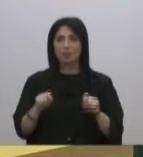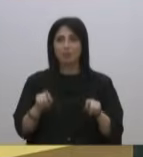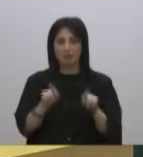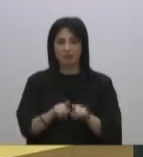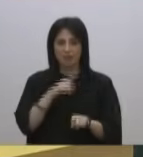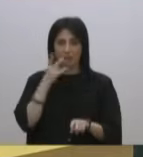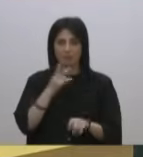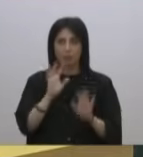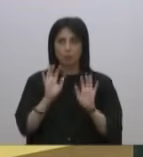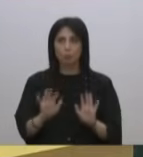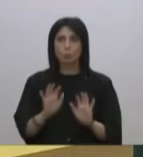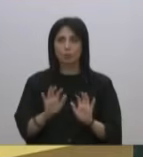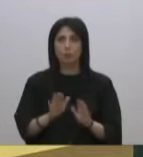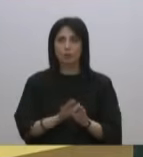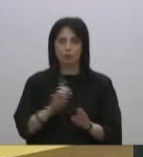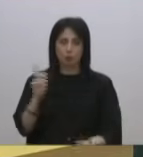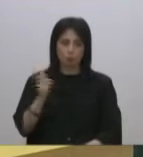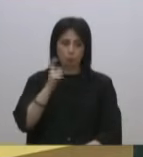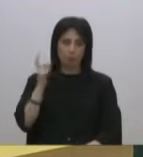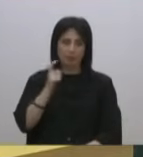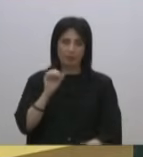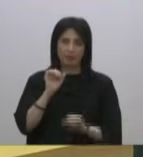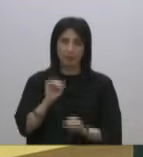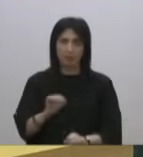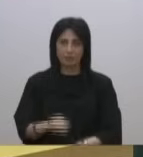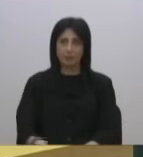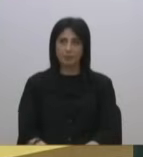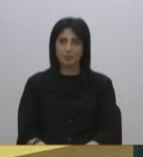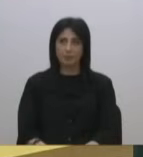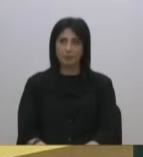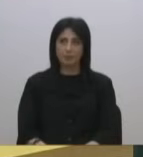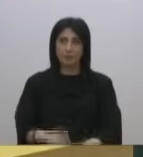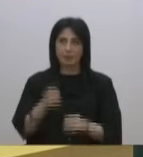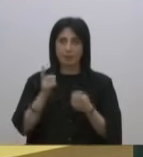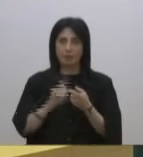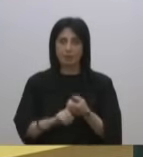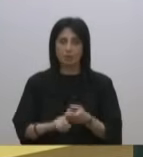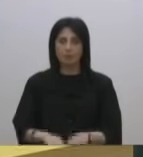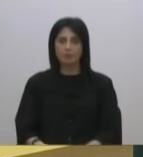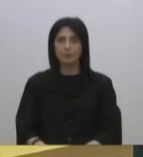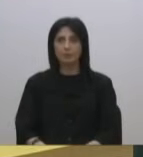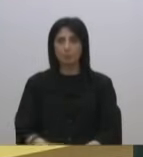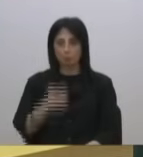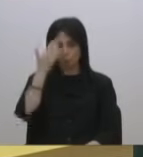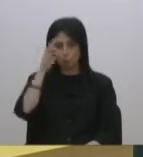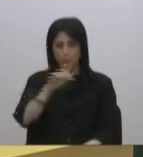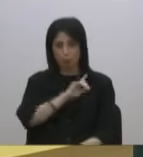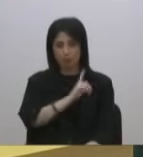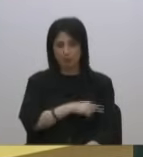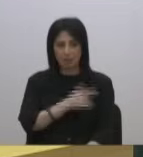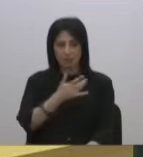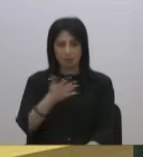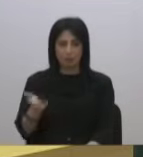ასევე რა თქმა უნდა უზრუნველყოფს სუვერენიტეტის დაცვას. რაც შეეხება უცხოური ძალა და